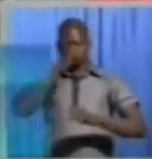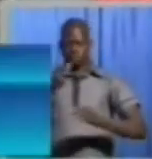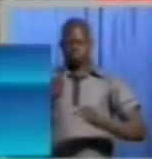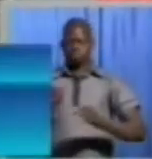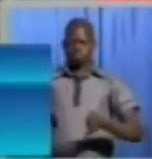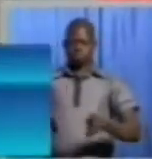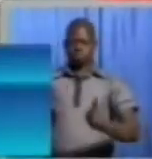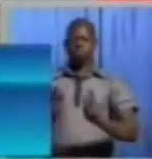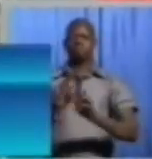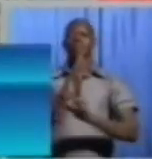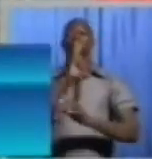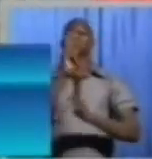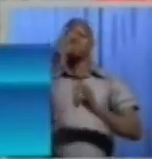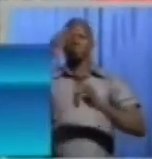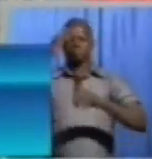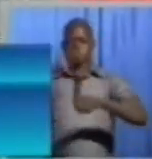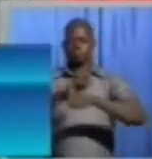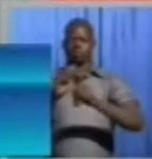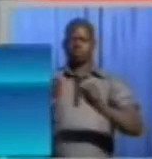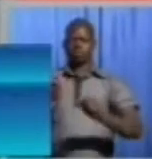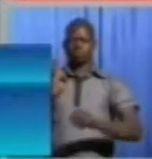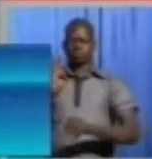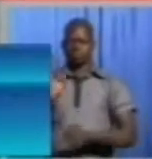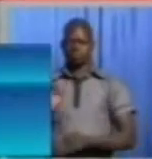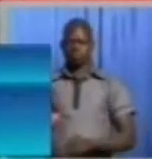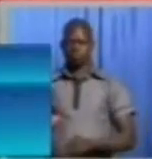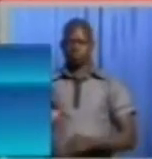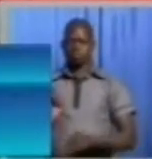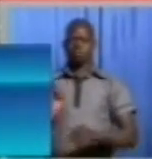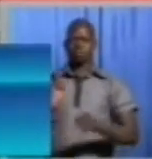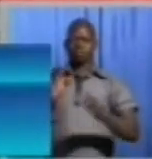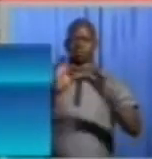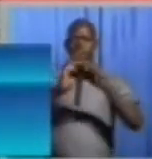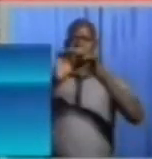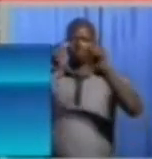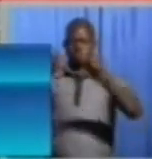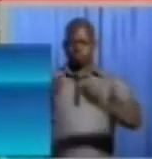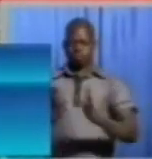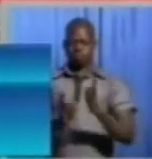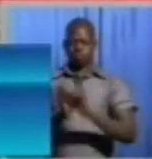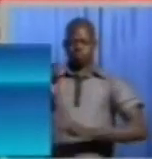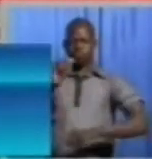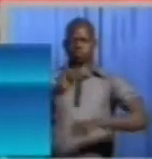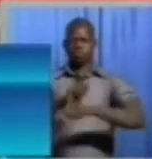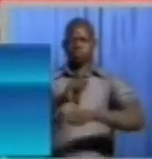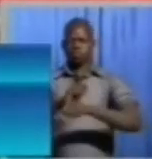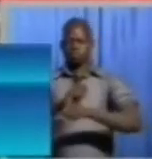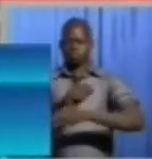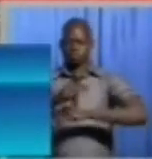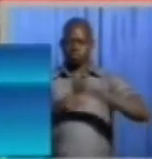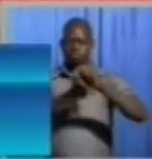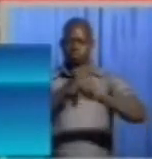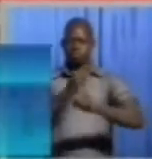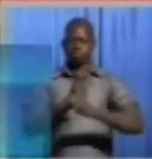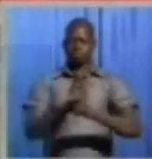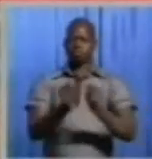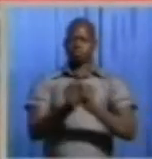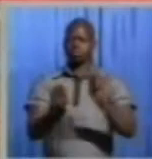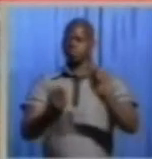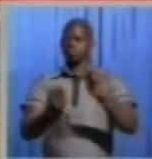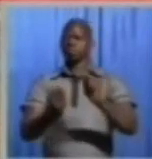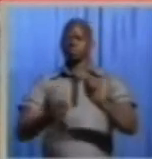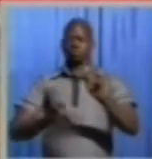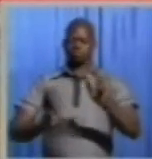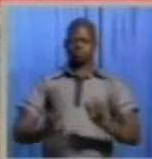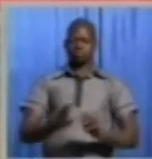opportunité réelle pour nos entreprises burkinabées de pouvoir développer leurs activités à l'international sans quitter Ouagadougou et